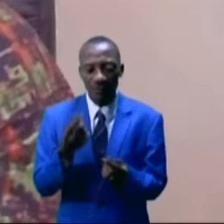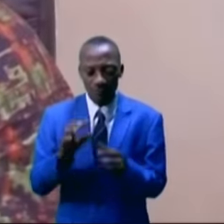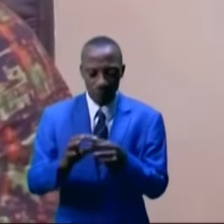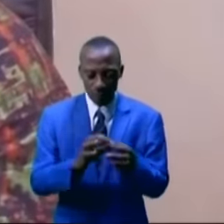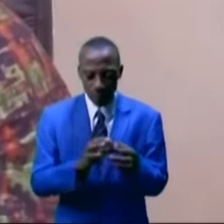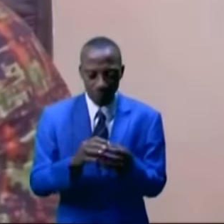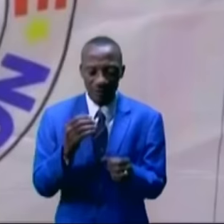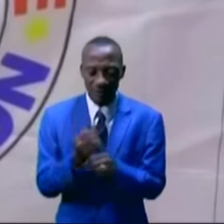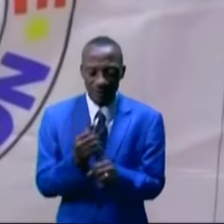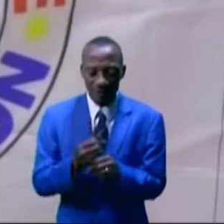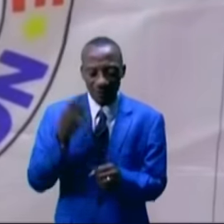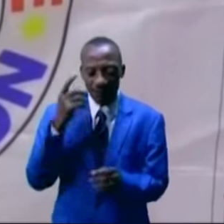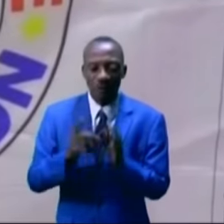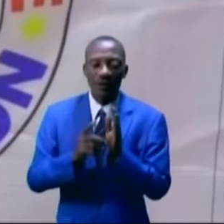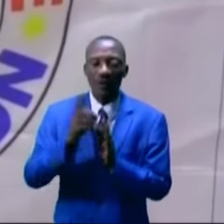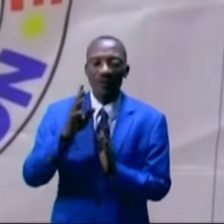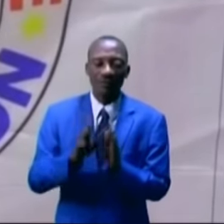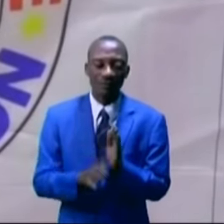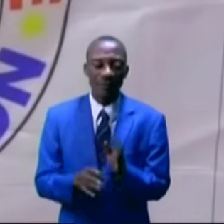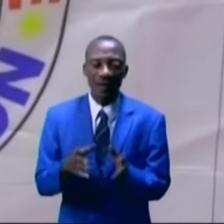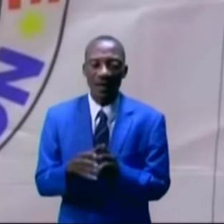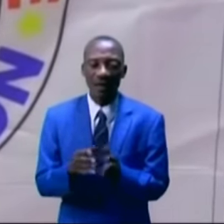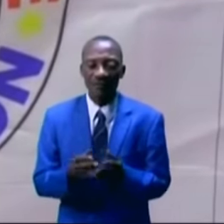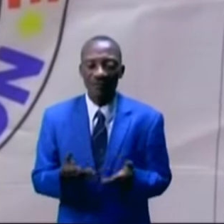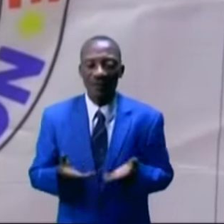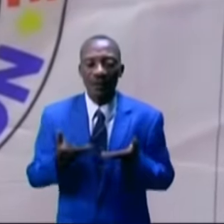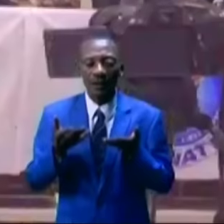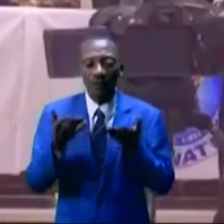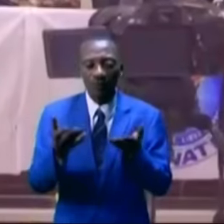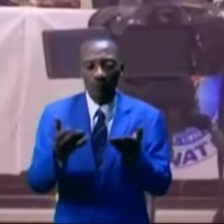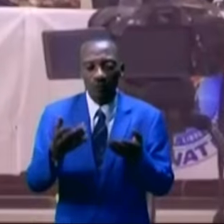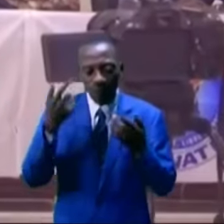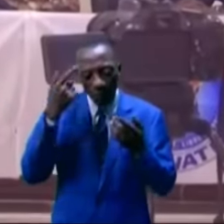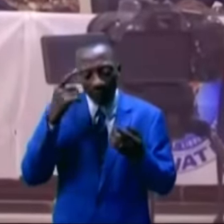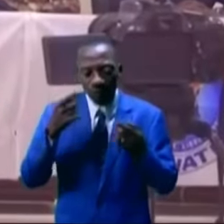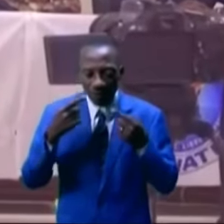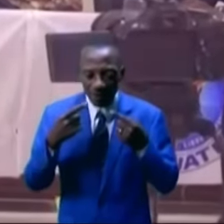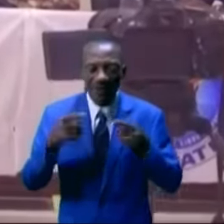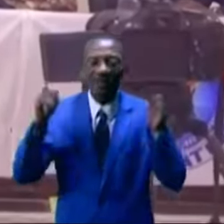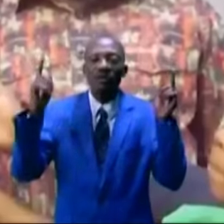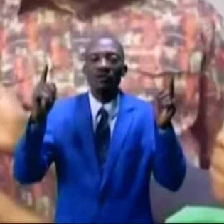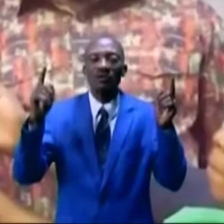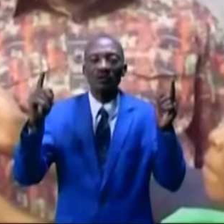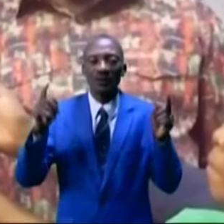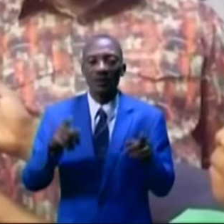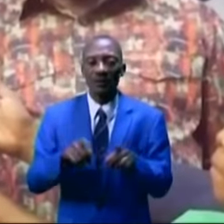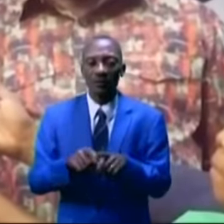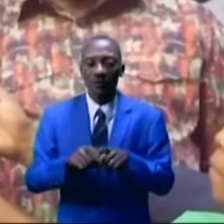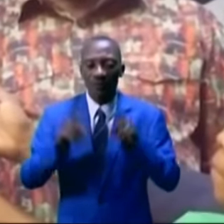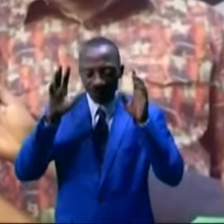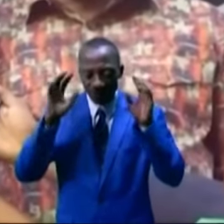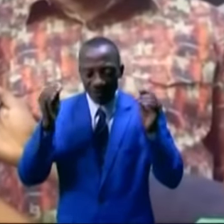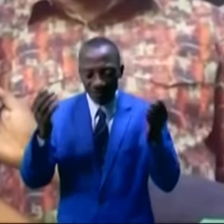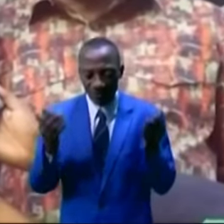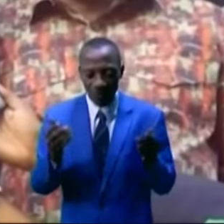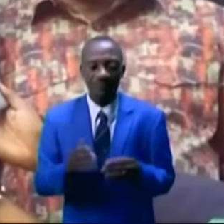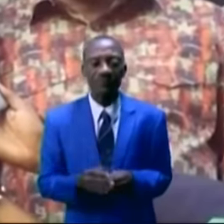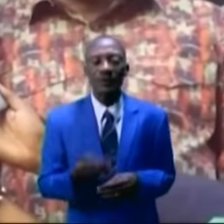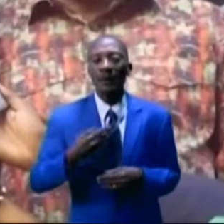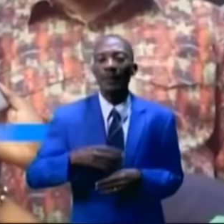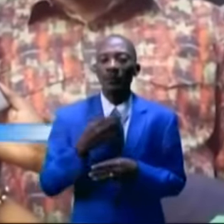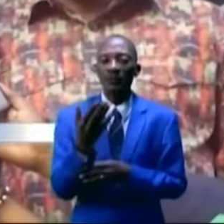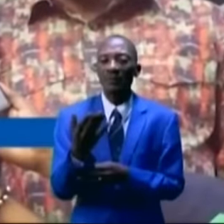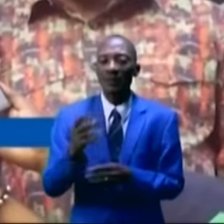travail avec des propositions de réussite du deuxième quinquennat de Félix Tshisekedi. Nous demandons à tous les partis